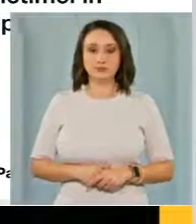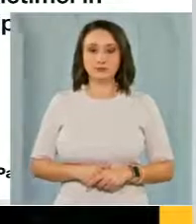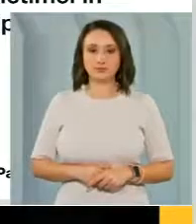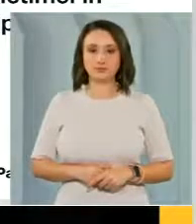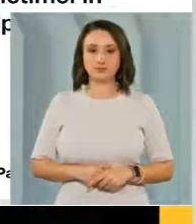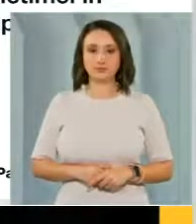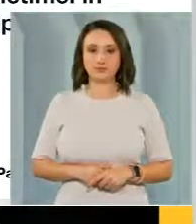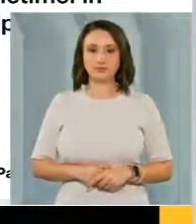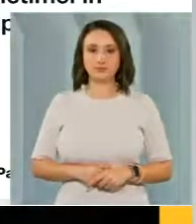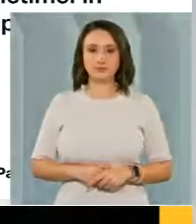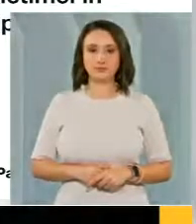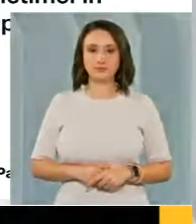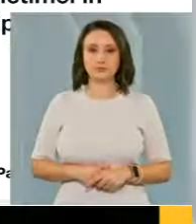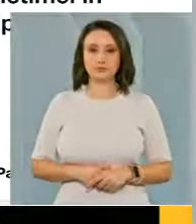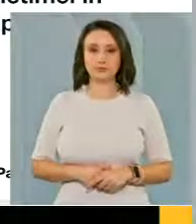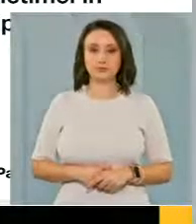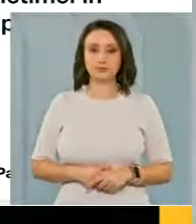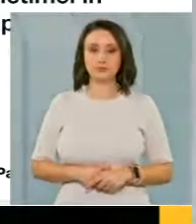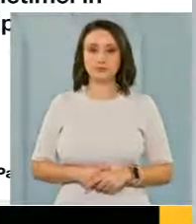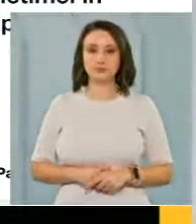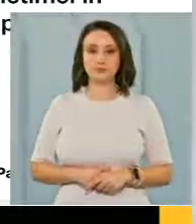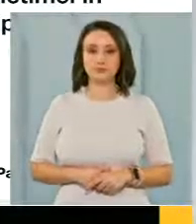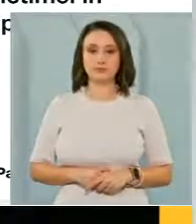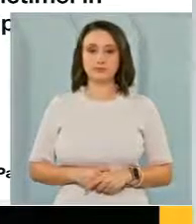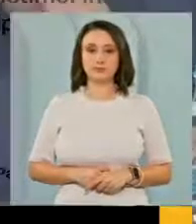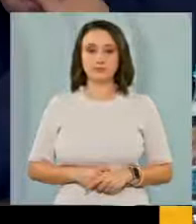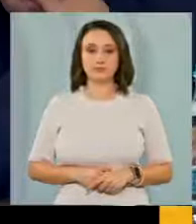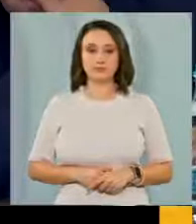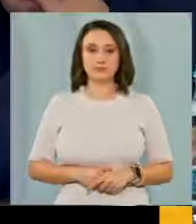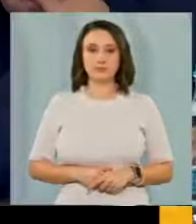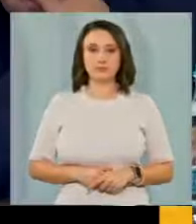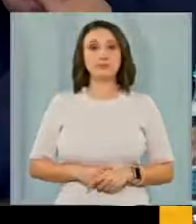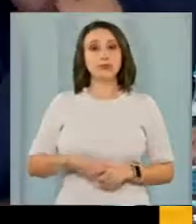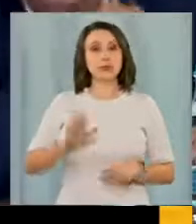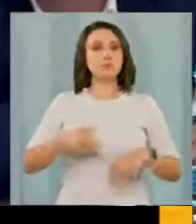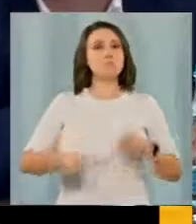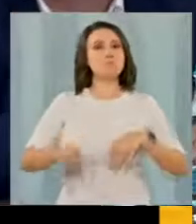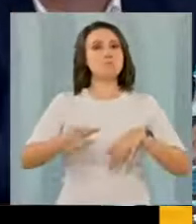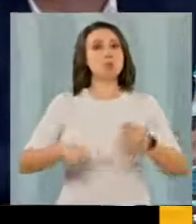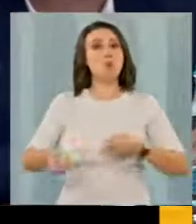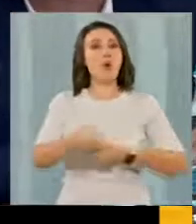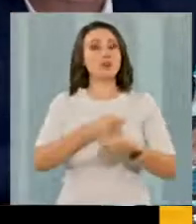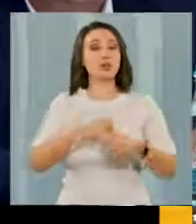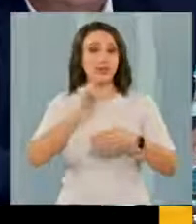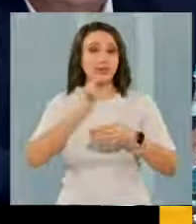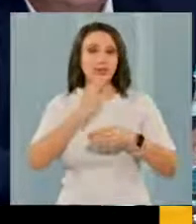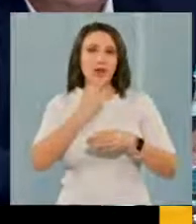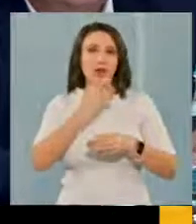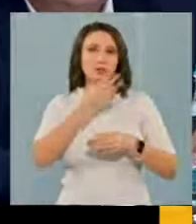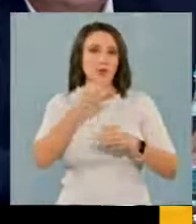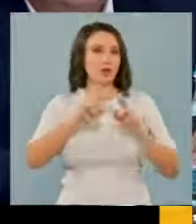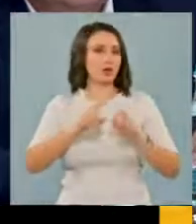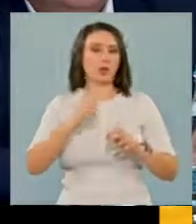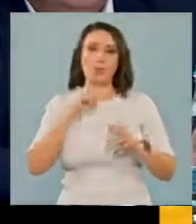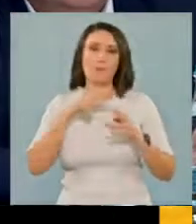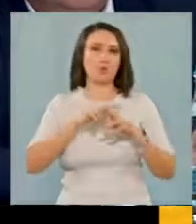de exploziv de mare putere, arată un comunicat al parchetului general. Și ministrul afacerilor interne recunoaște că ancheta nu a mers așa